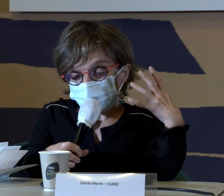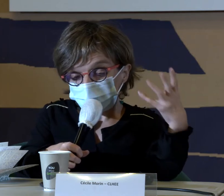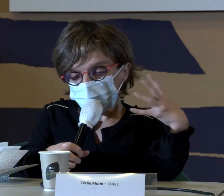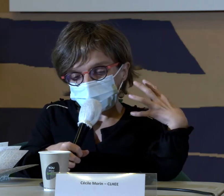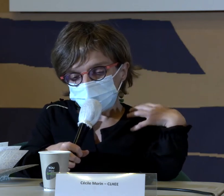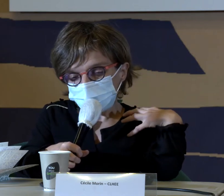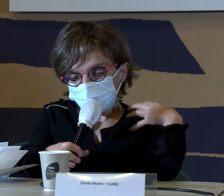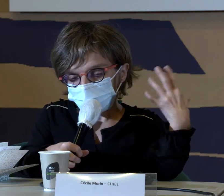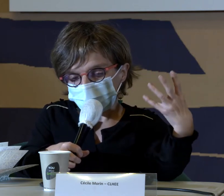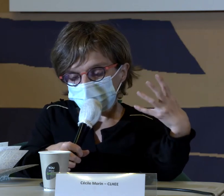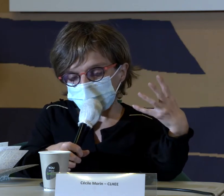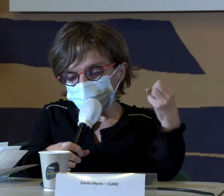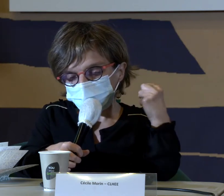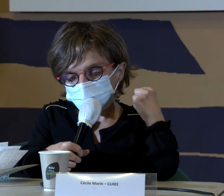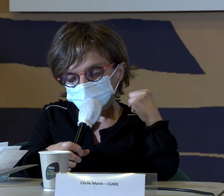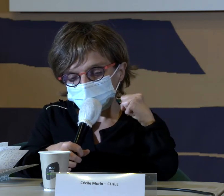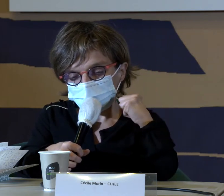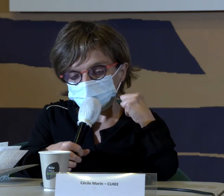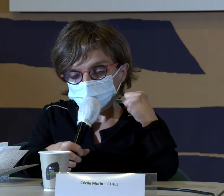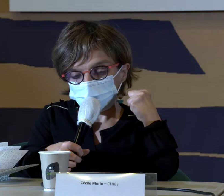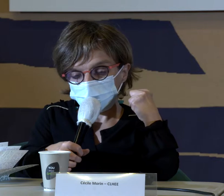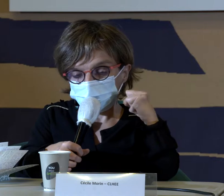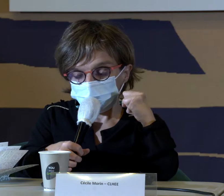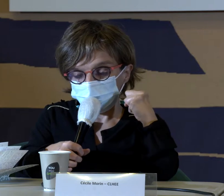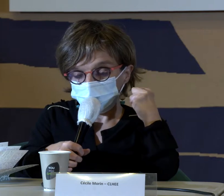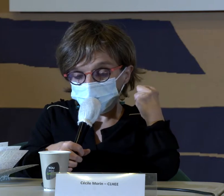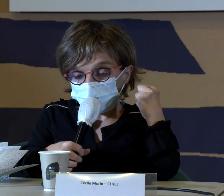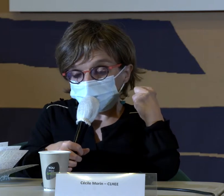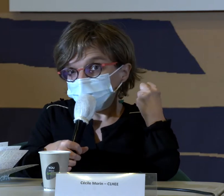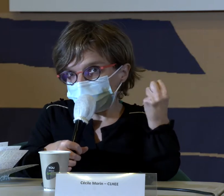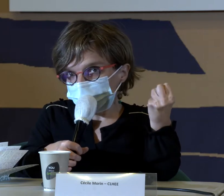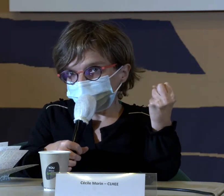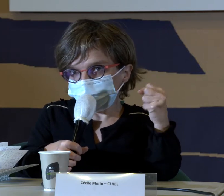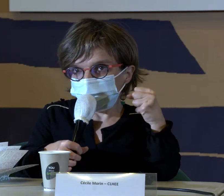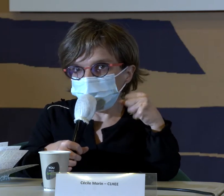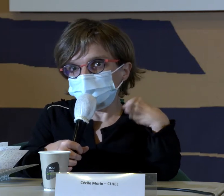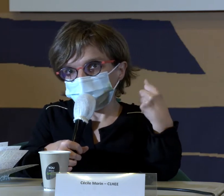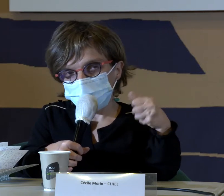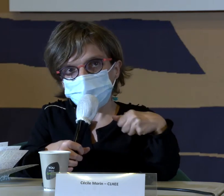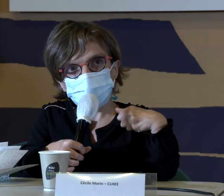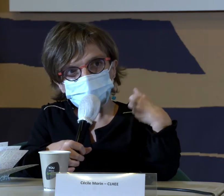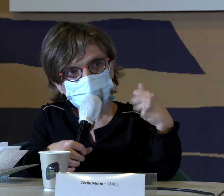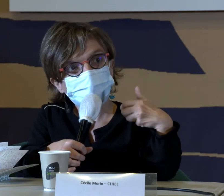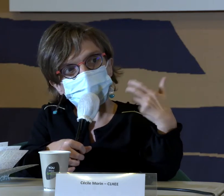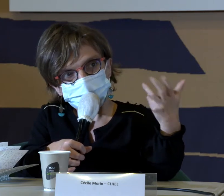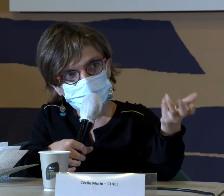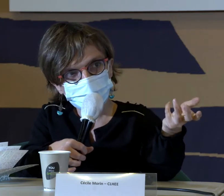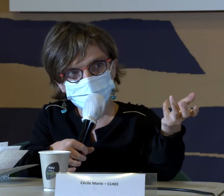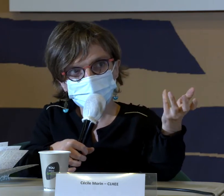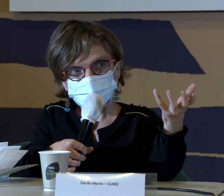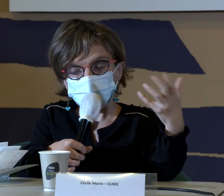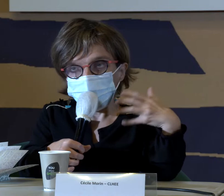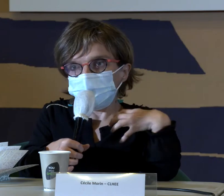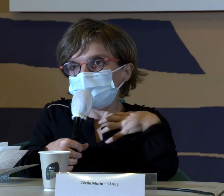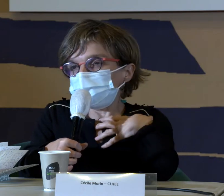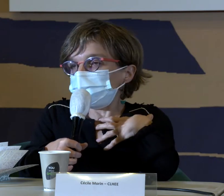qui énoncent les politiques publiques en matière de handicap comme des efforts. Oui, on dit souvent « ah oui, des efforts ont